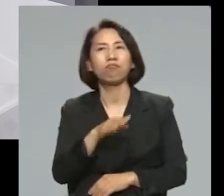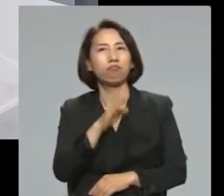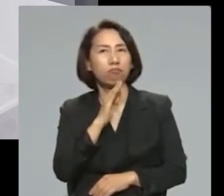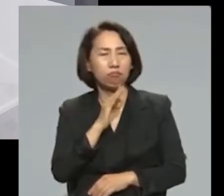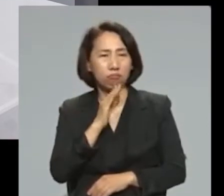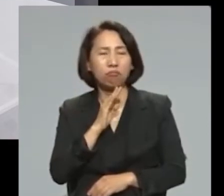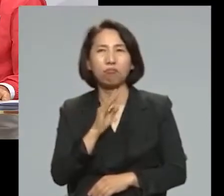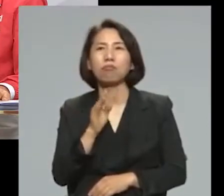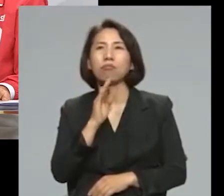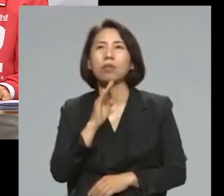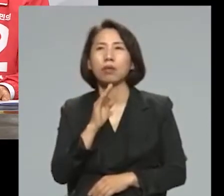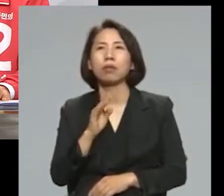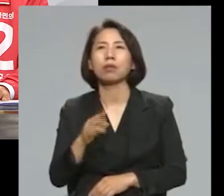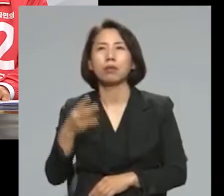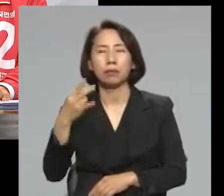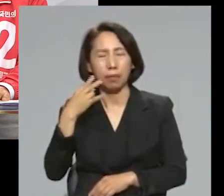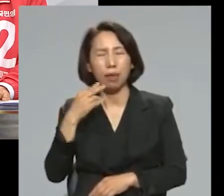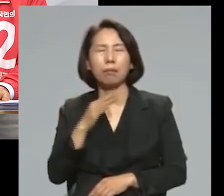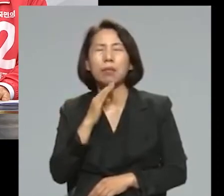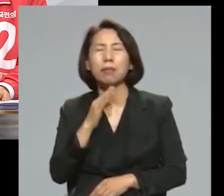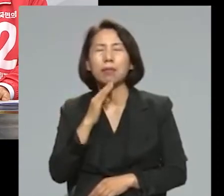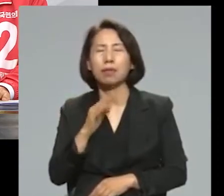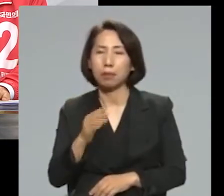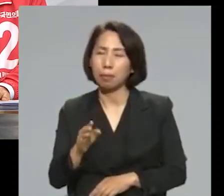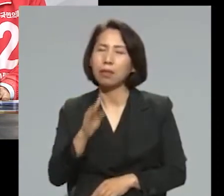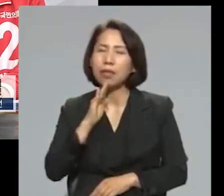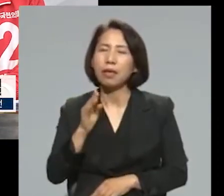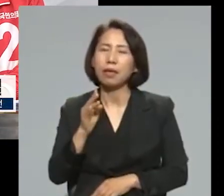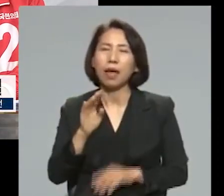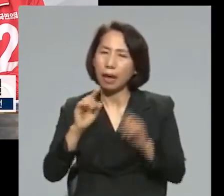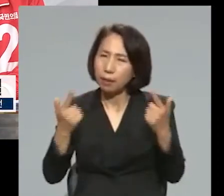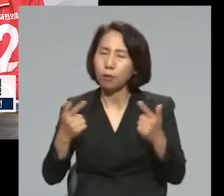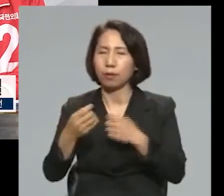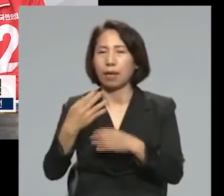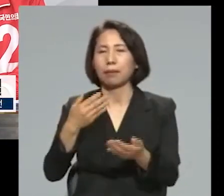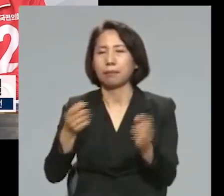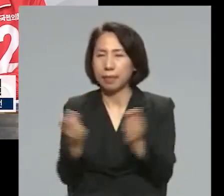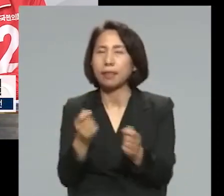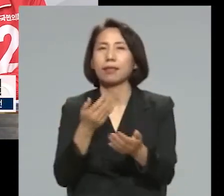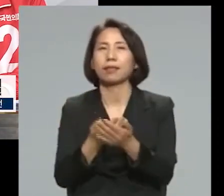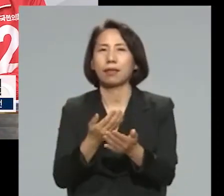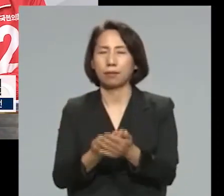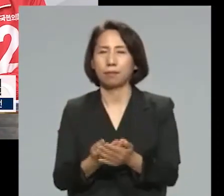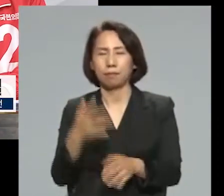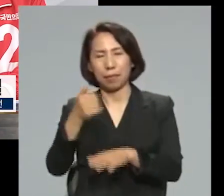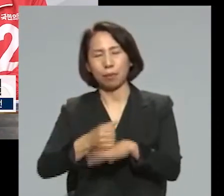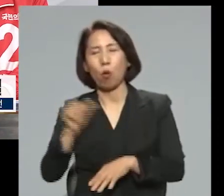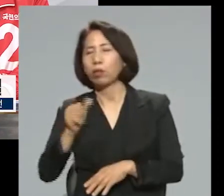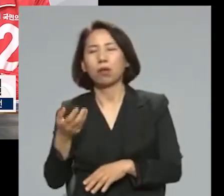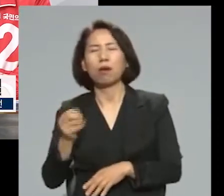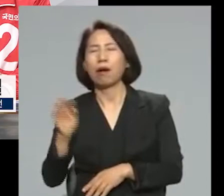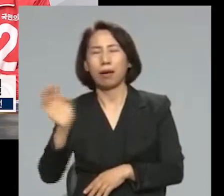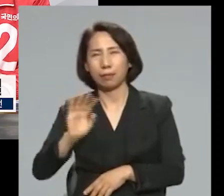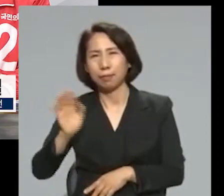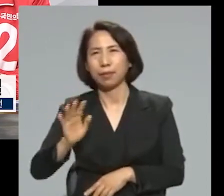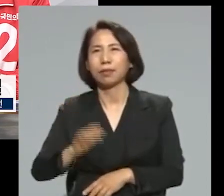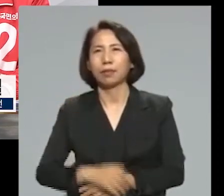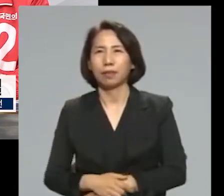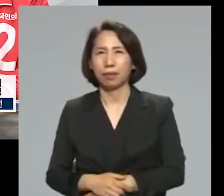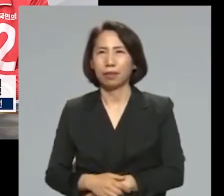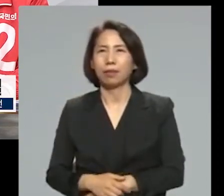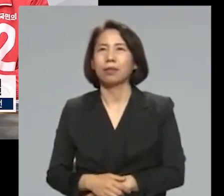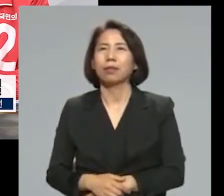세 번째는 예, 짧게 예산 말씀해 주시기 바랍니다. 5천억이 예, 아니로만 말씀해 주시기 바랍니다. 마지막은 5천억이 아닙니다.